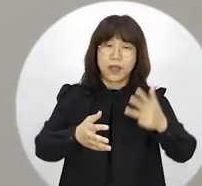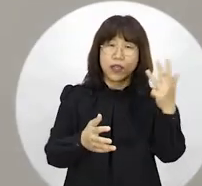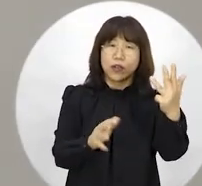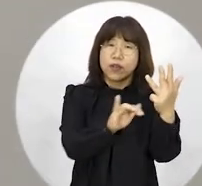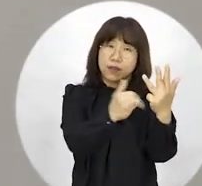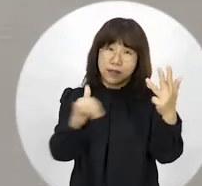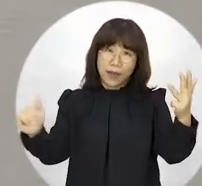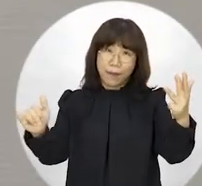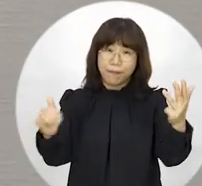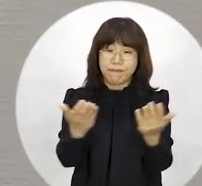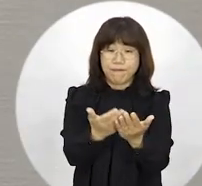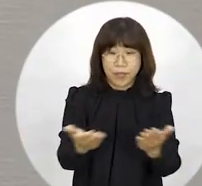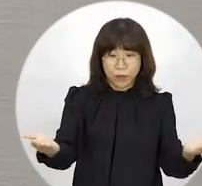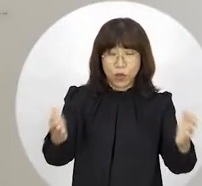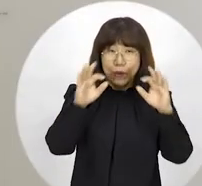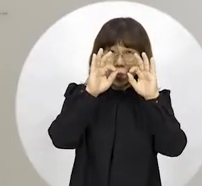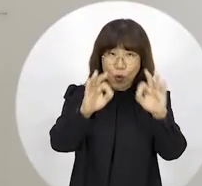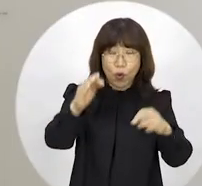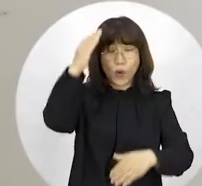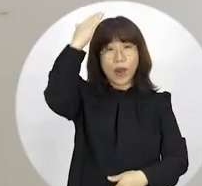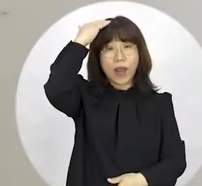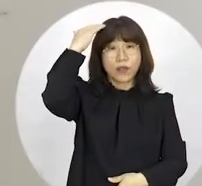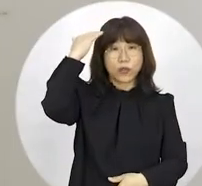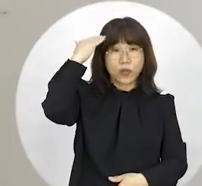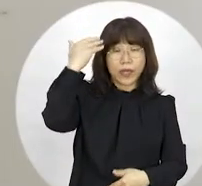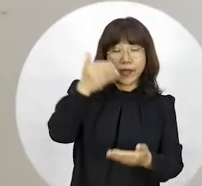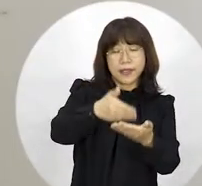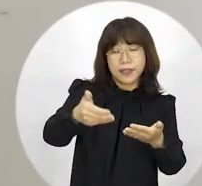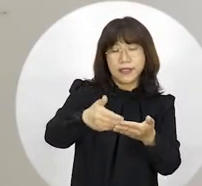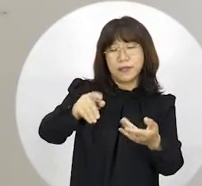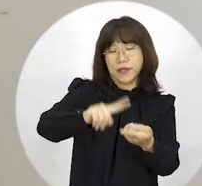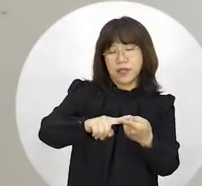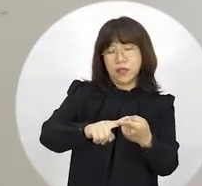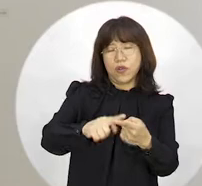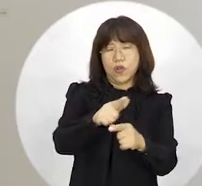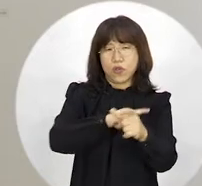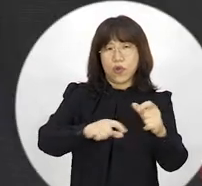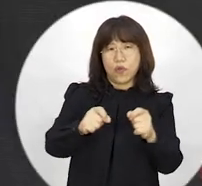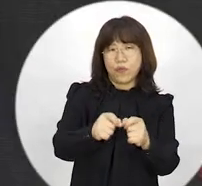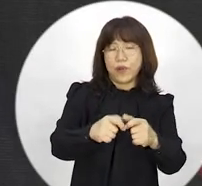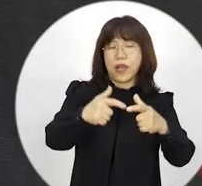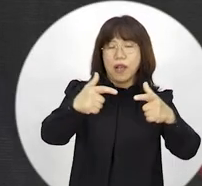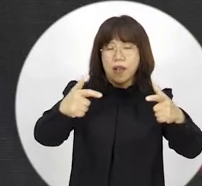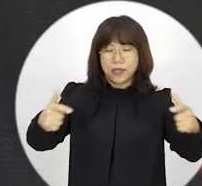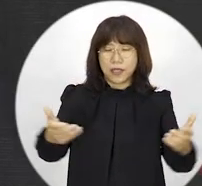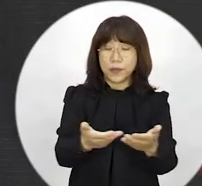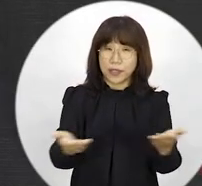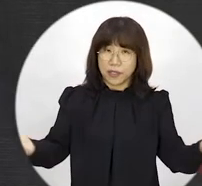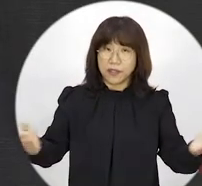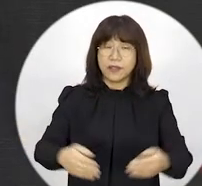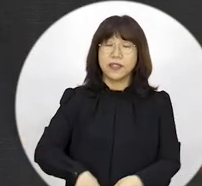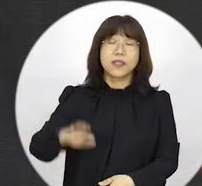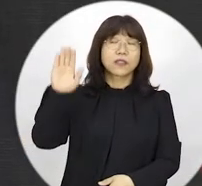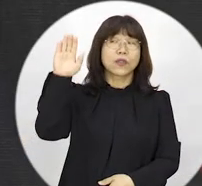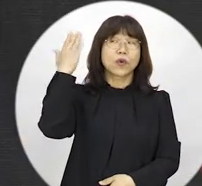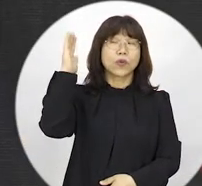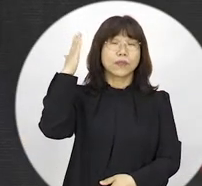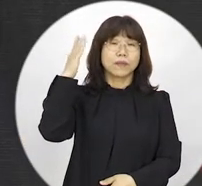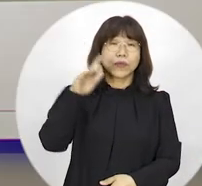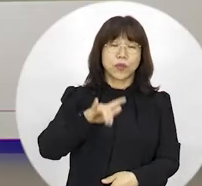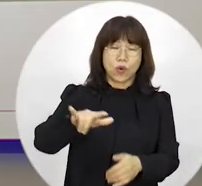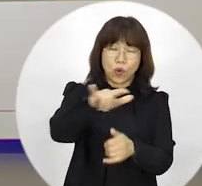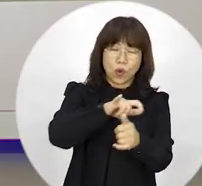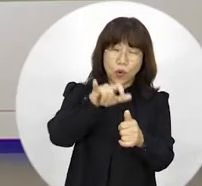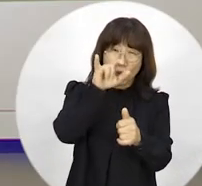작품을 통해 한국 미술계에 새로운 화두를 던져 확장형 전시를 느낄 수 있습니다 최근들어